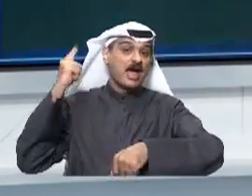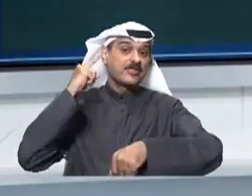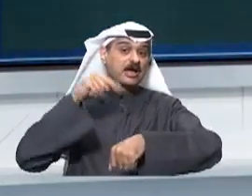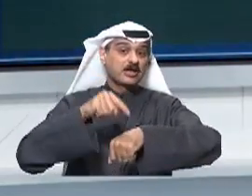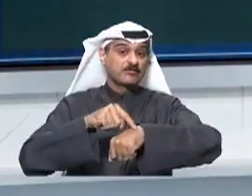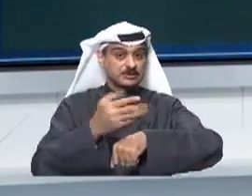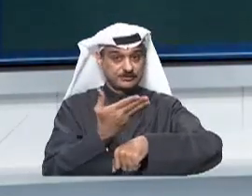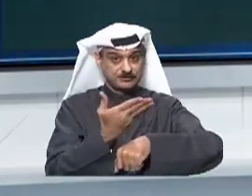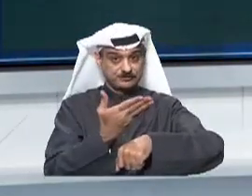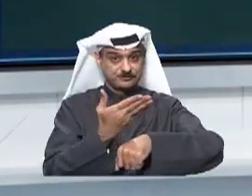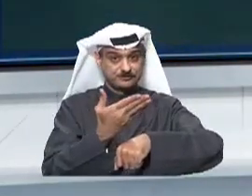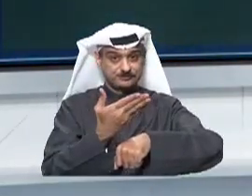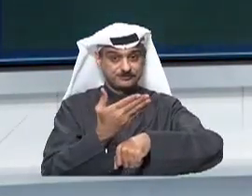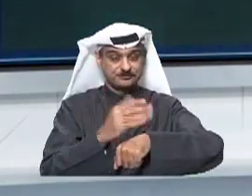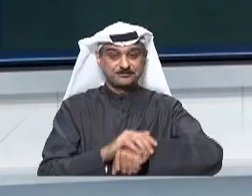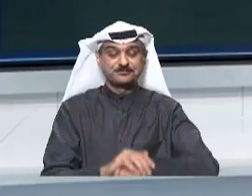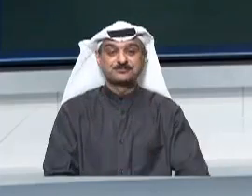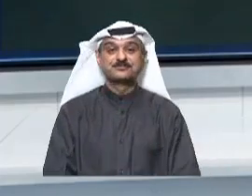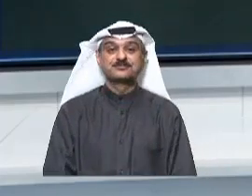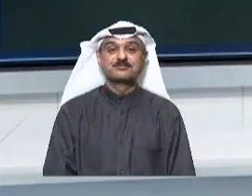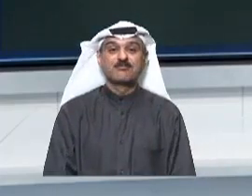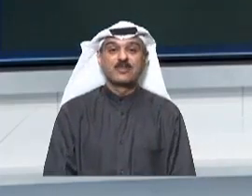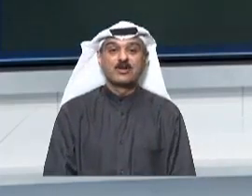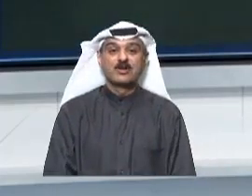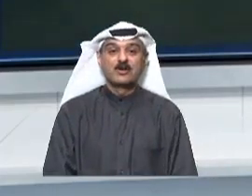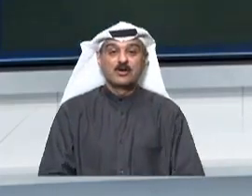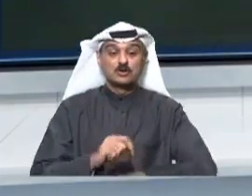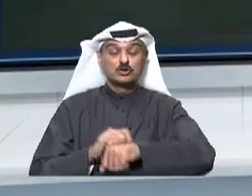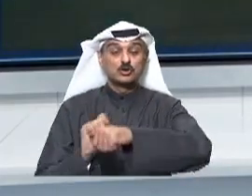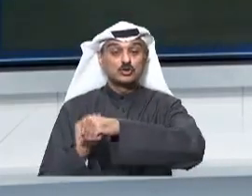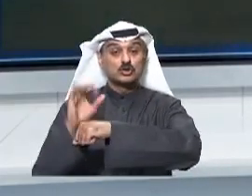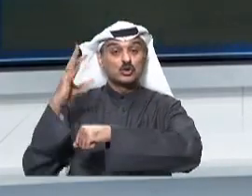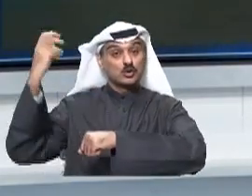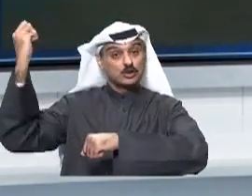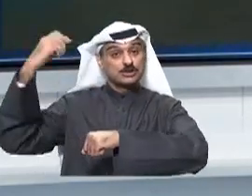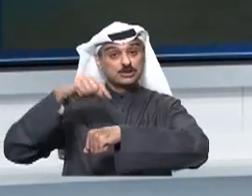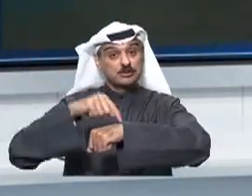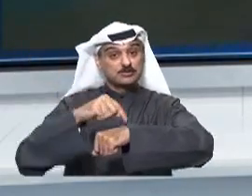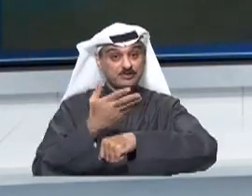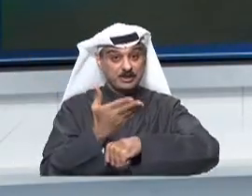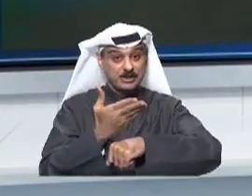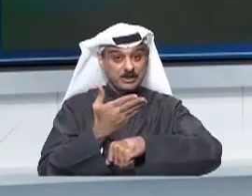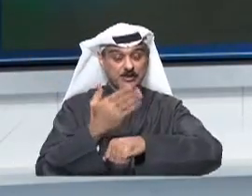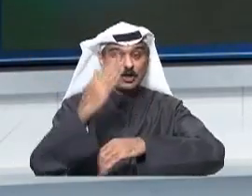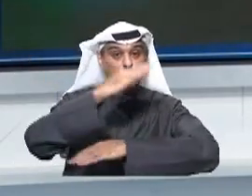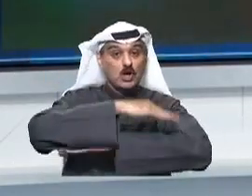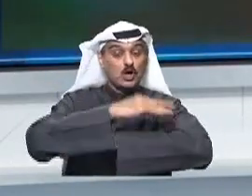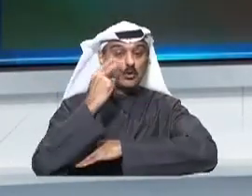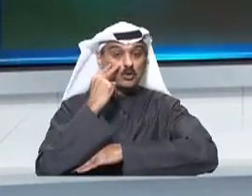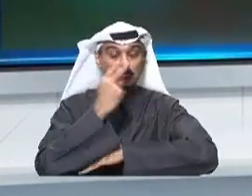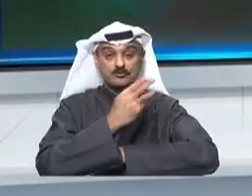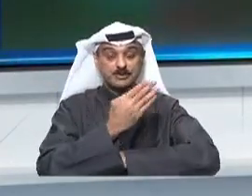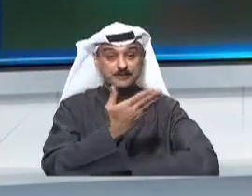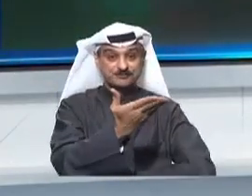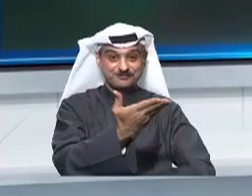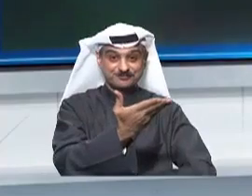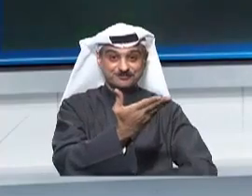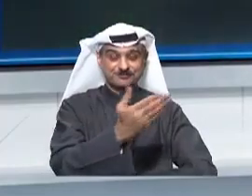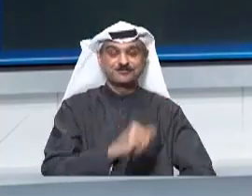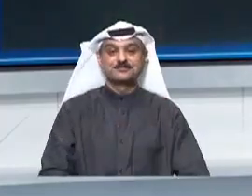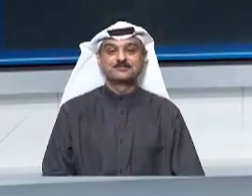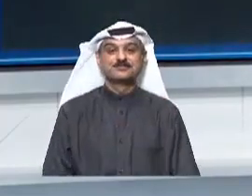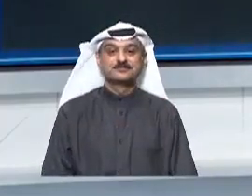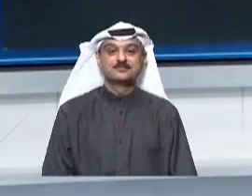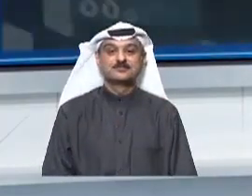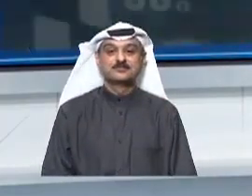لمدينة الكويت الساعة 5:08 دقائق، شروق الشمس الساعة 6:33 دقيقة، وغروب الشمس بمشيئة الله الساعة